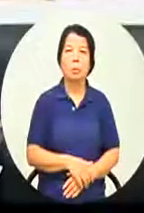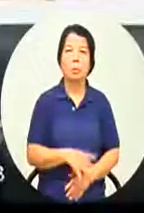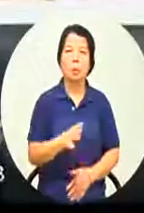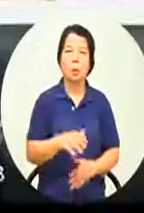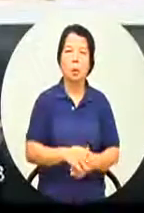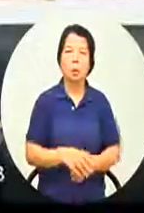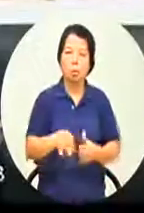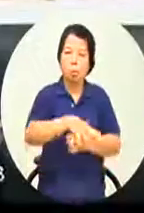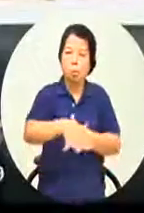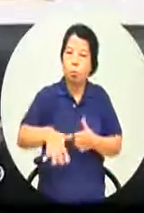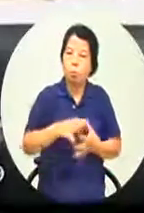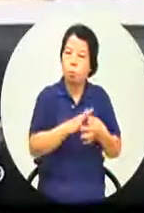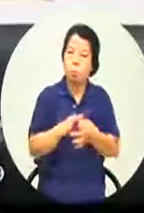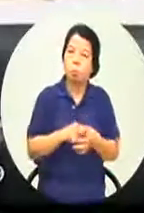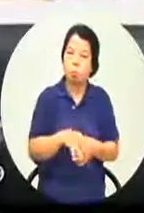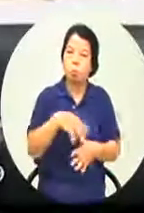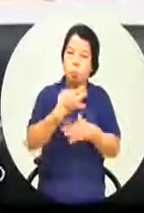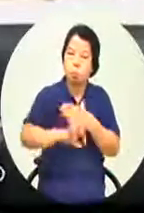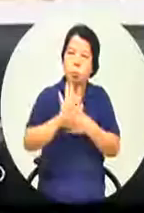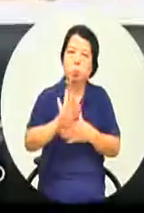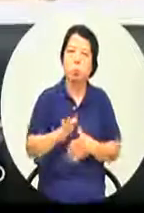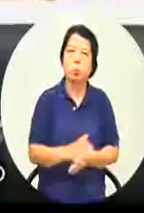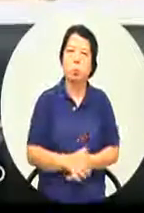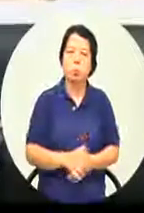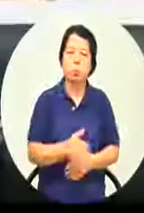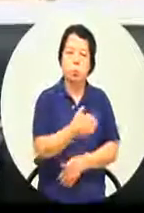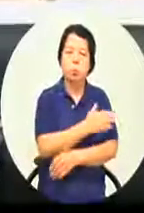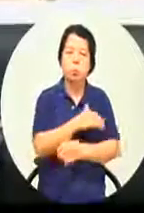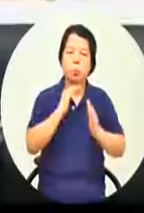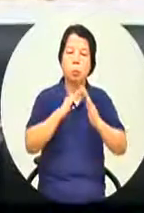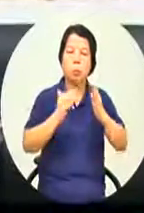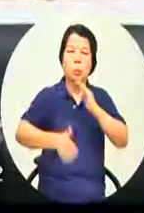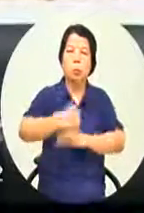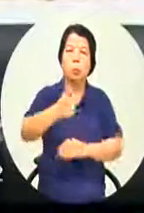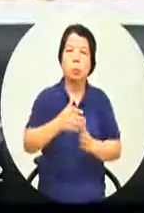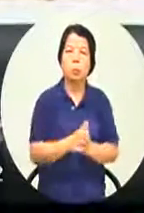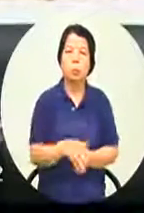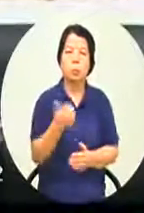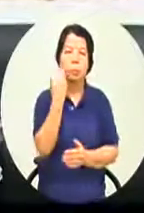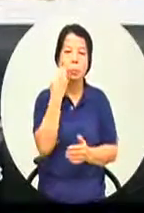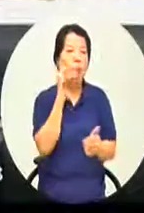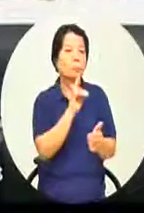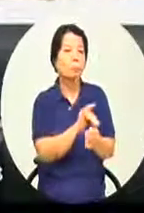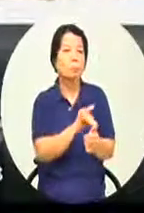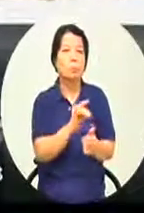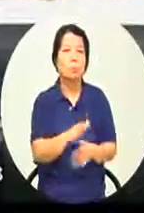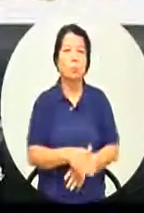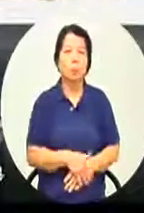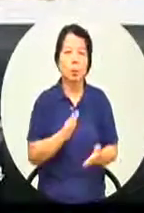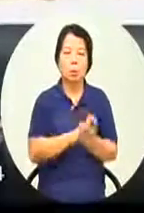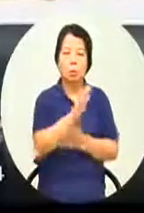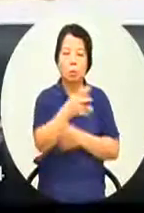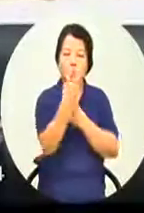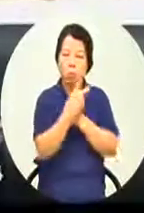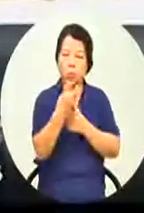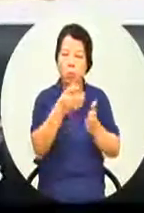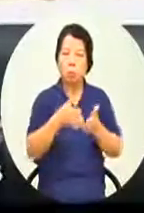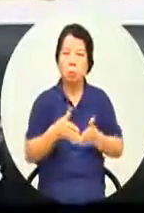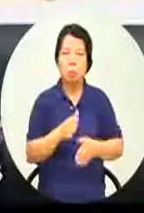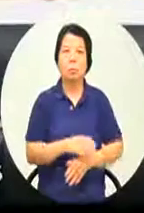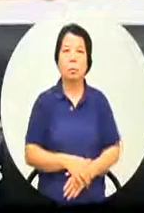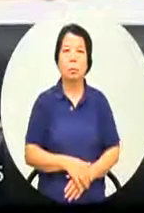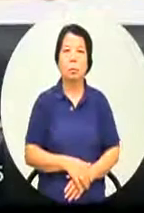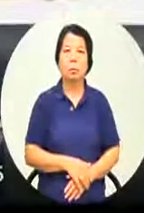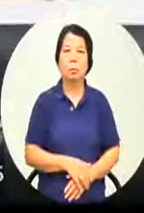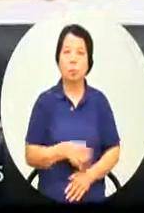到底哪里出了问题？高雄市长到底是被谁蒙蔽了？这个我觉得未来都要检讨。那么本席